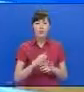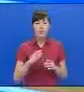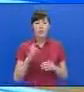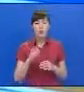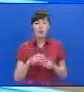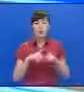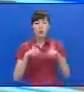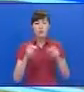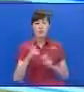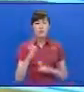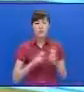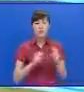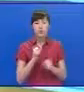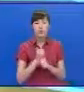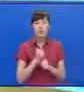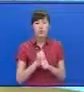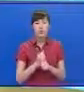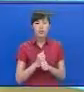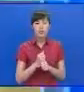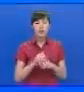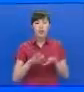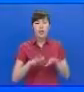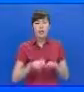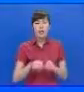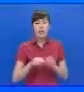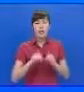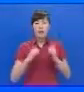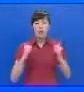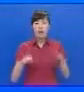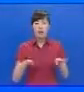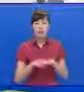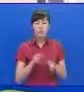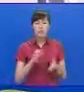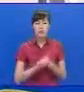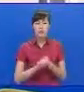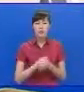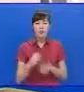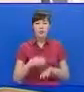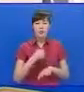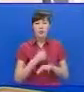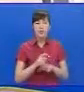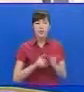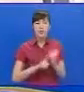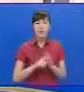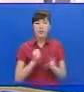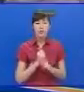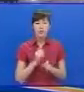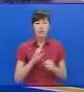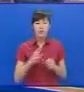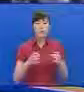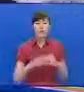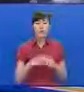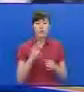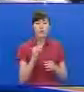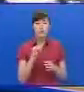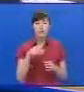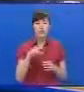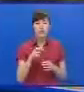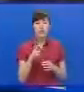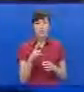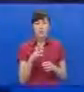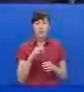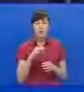мен өндіріс орындарын аралап, ауданның даму деңгейімен танысты. Алдымен облыс әкімі бастаған жұмысшы топ Шілік ауылындағы Сейітжан